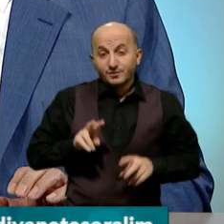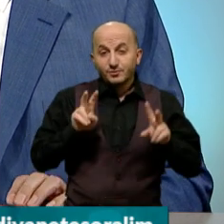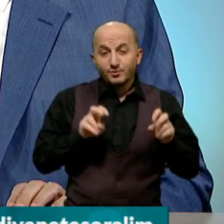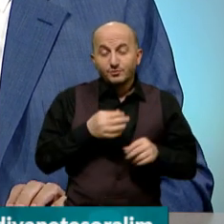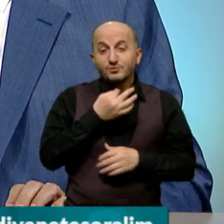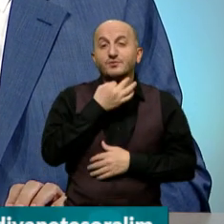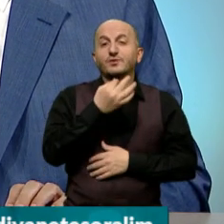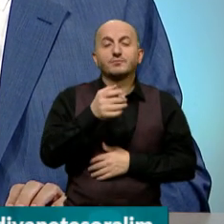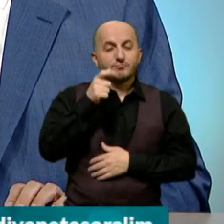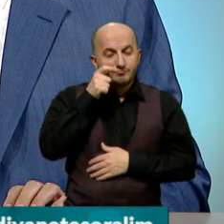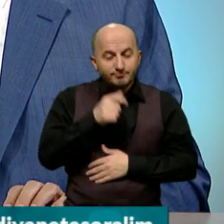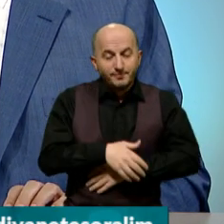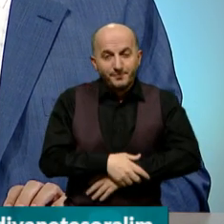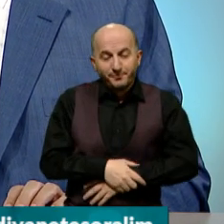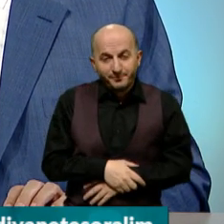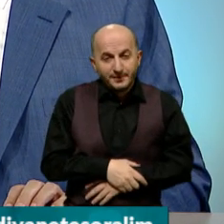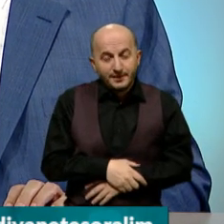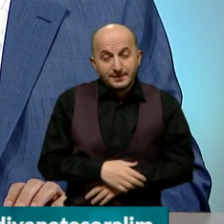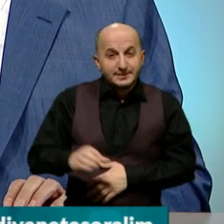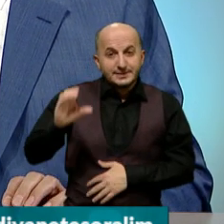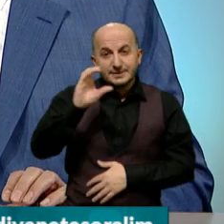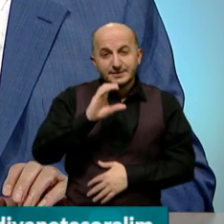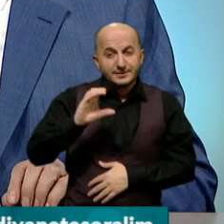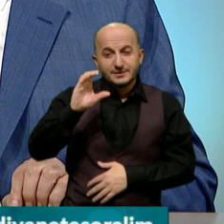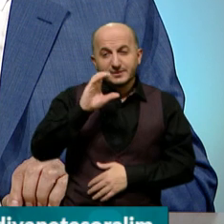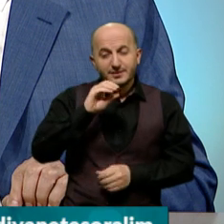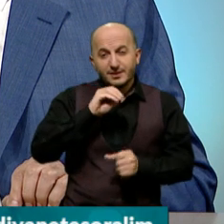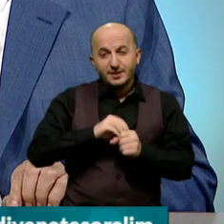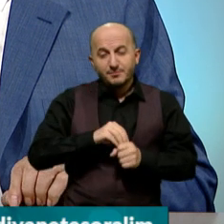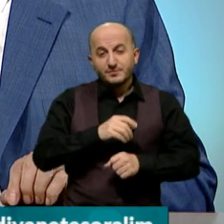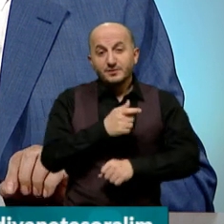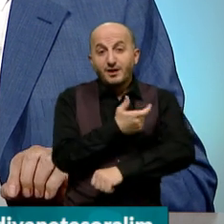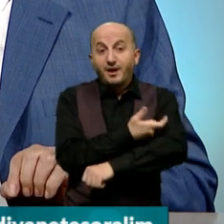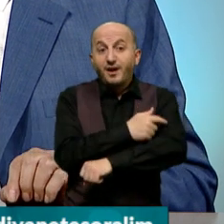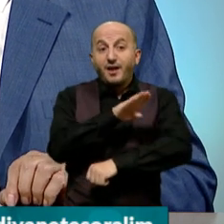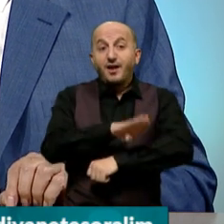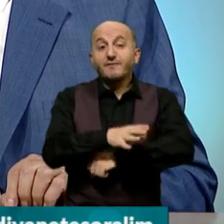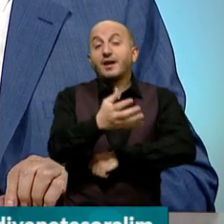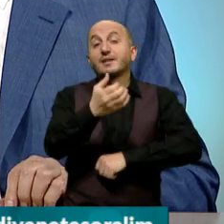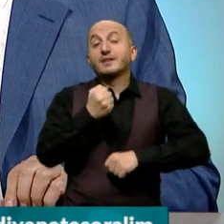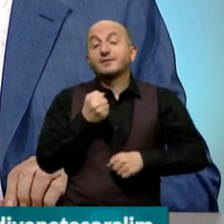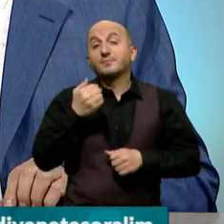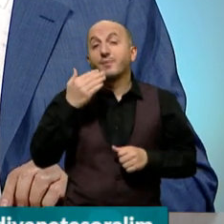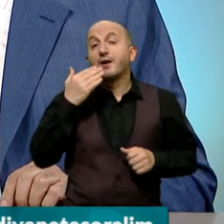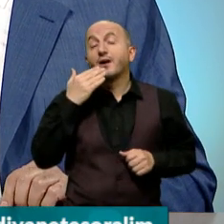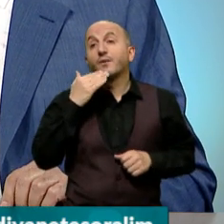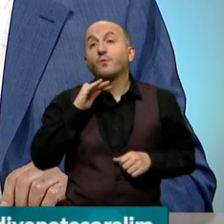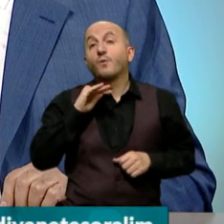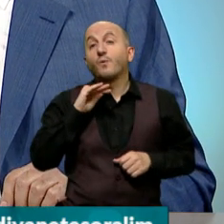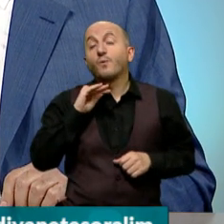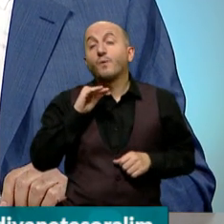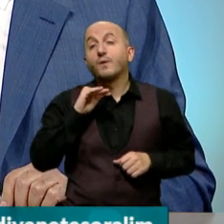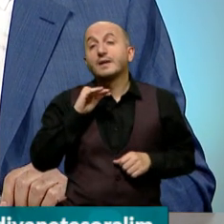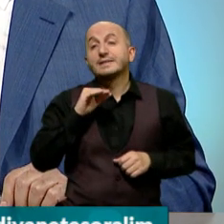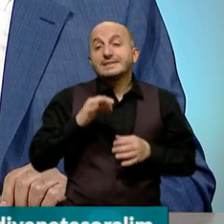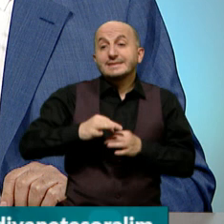da dikkat çektiniz. Yani İslam'da tebenna, evlat edinme yok. Bu şu manaya geliyor. Yani insan bir